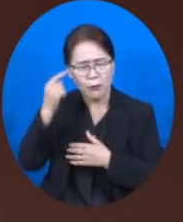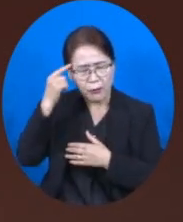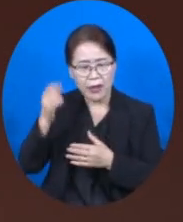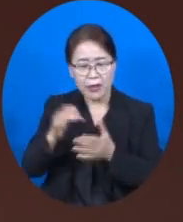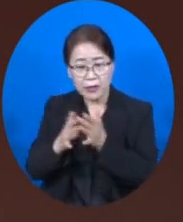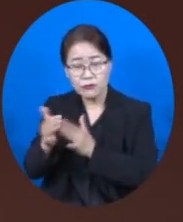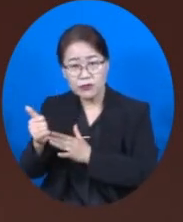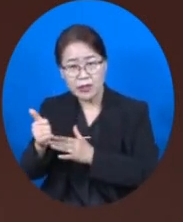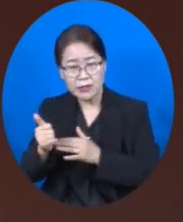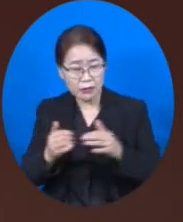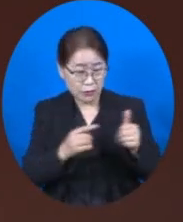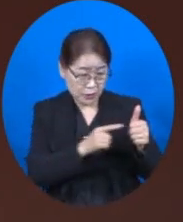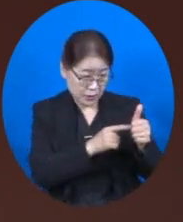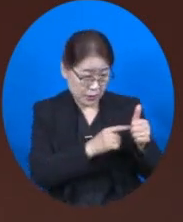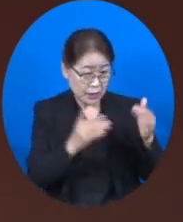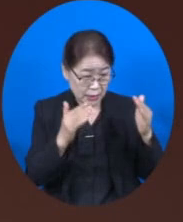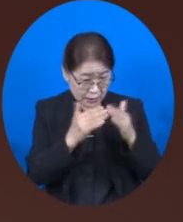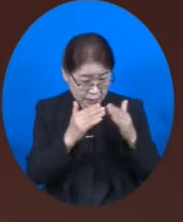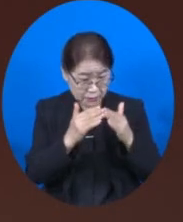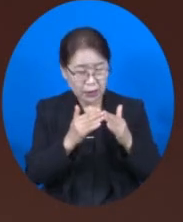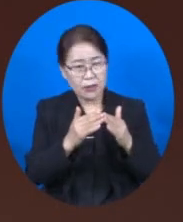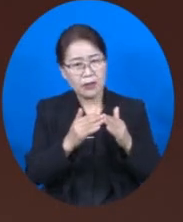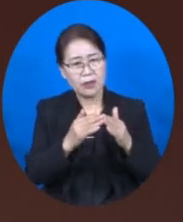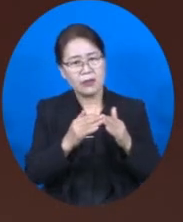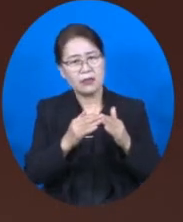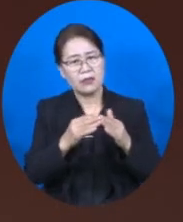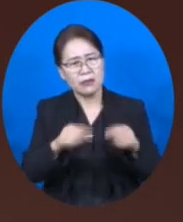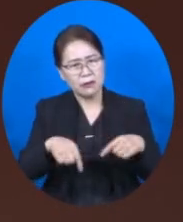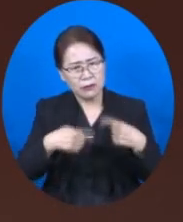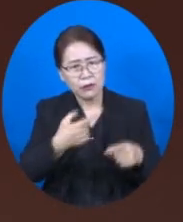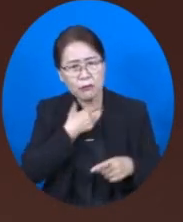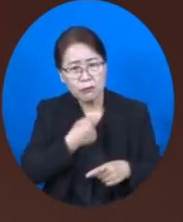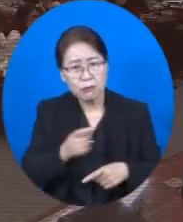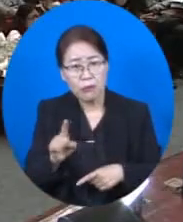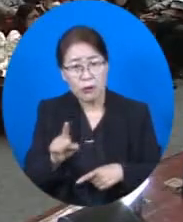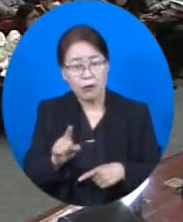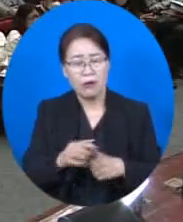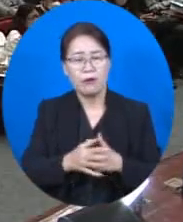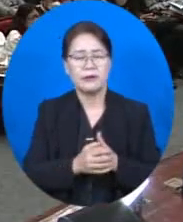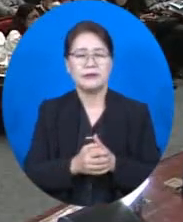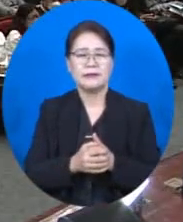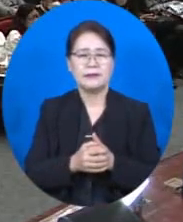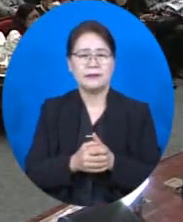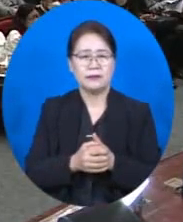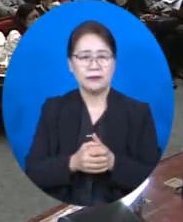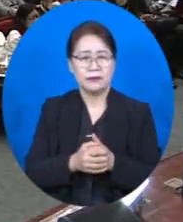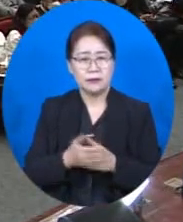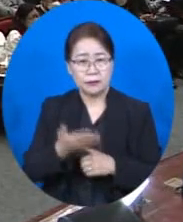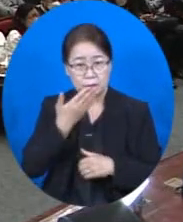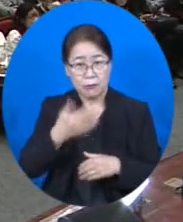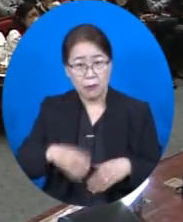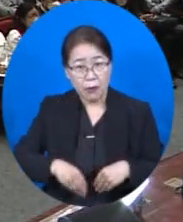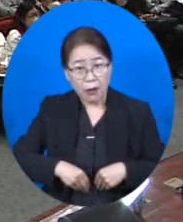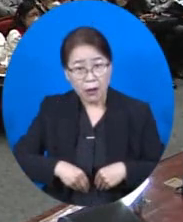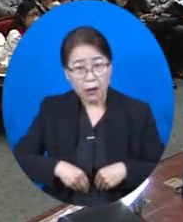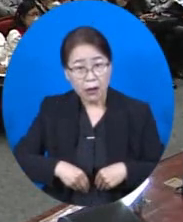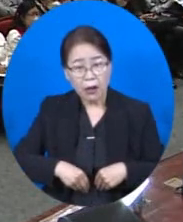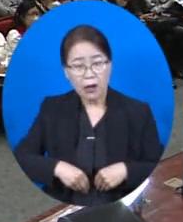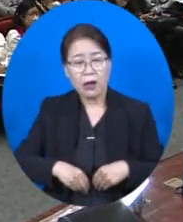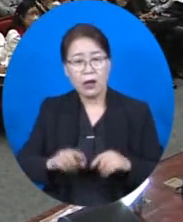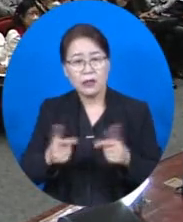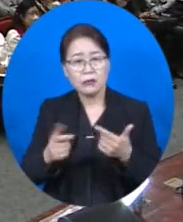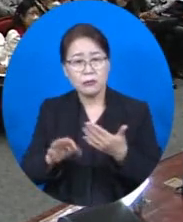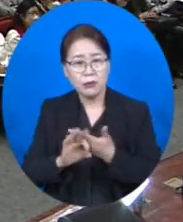예수님께서는 삭개오의 집에 유화기를 원하셨을까요 시장 하셨기 때문일까요 아니면